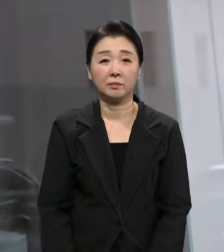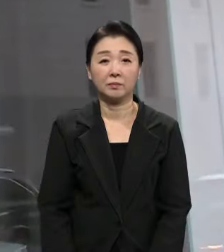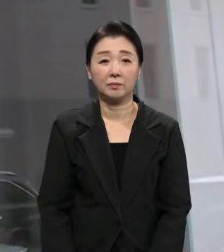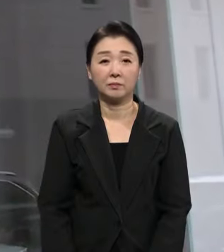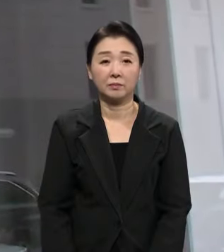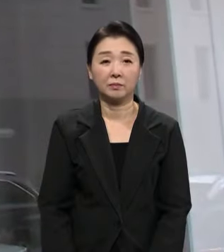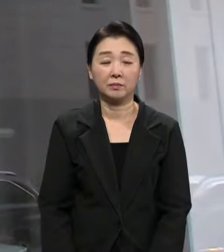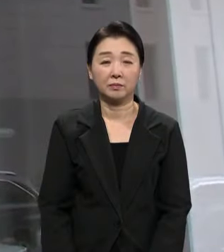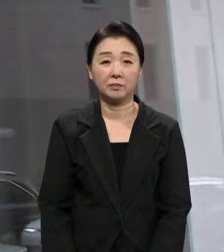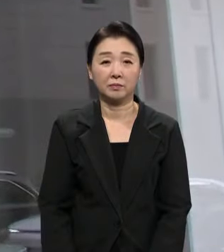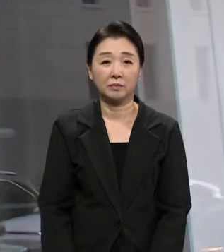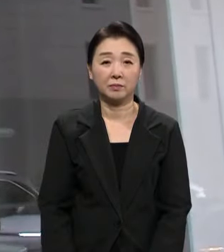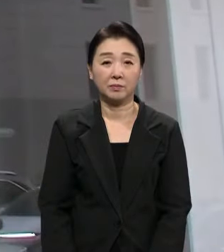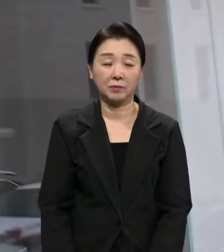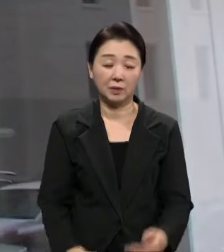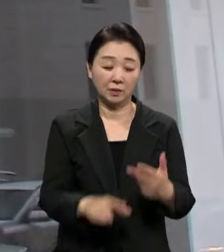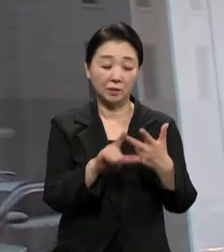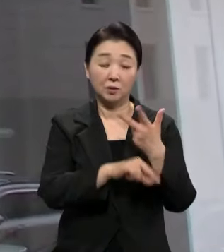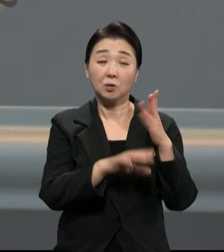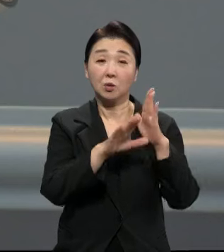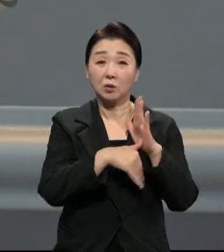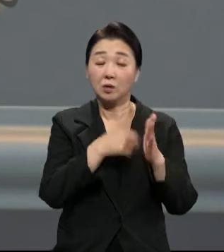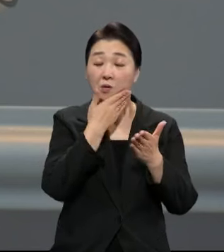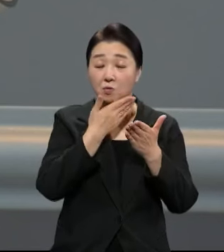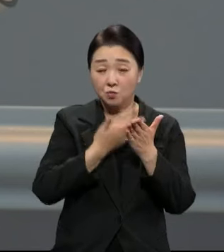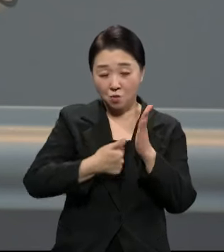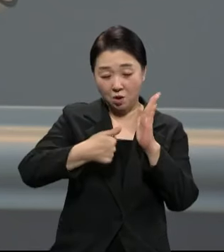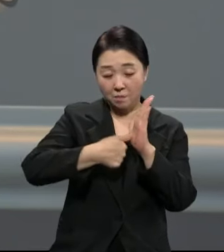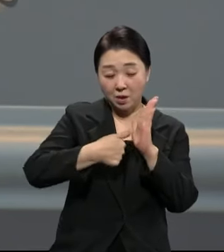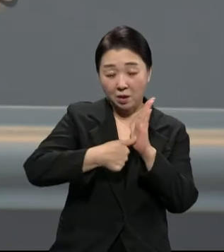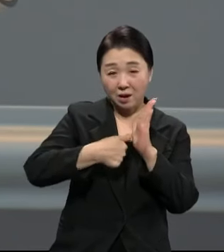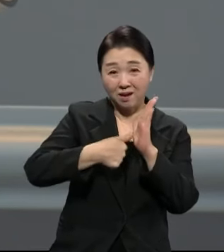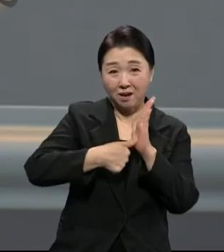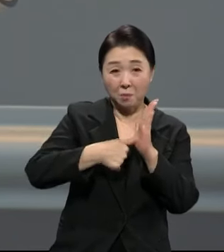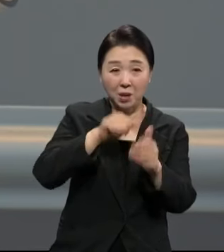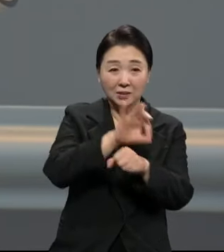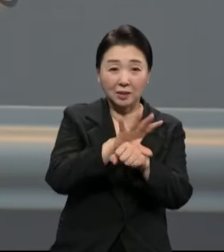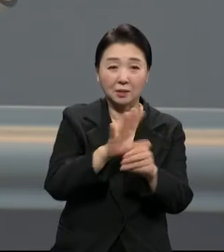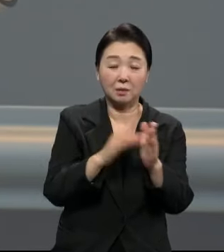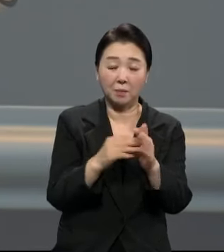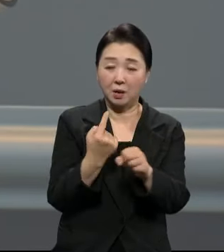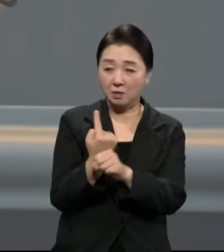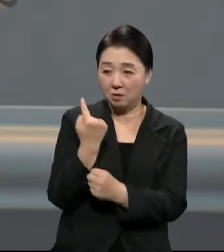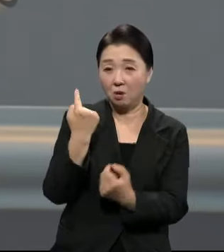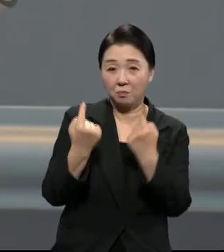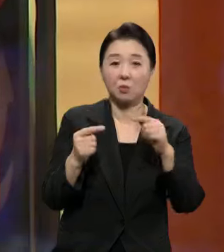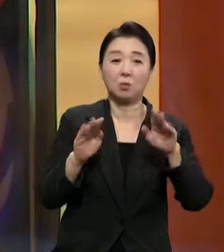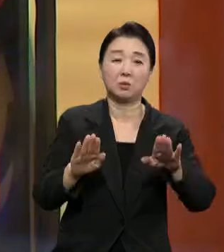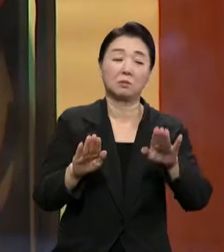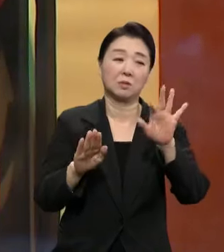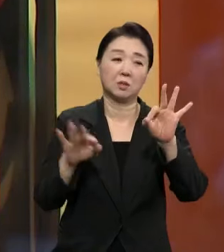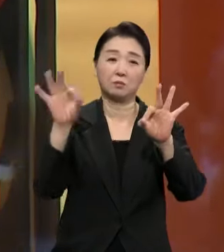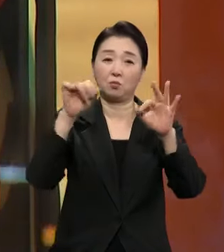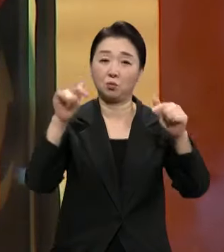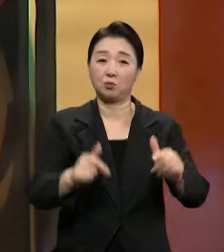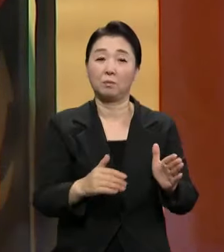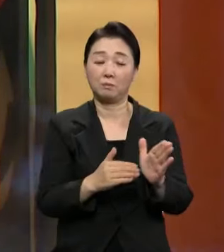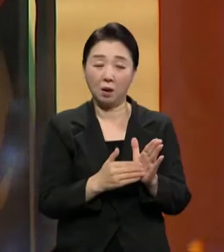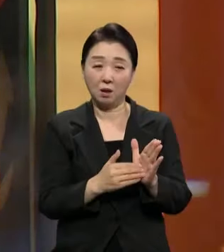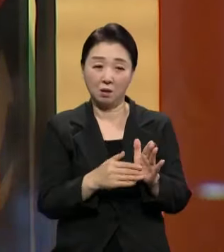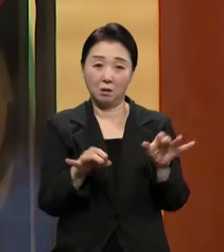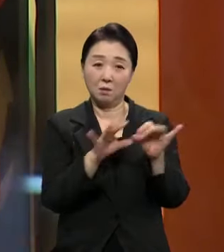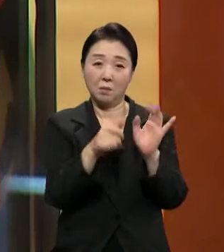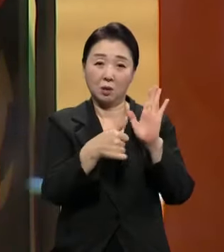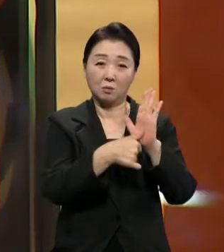지난 7월 국내 주요 백화점에서 명품을 사간 금액이 1년 전보다 10% 넘게 줄었습니다. 백화점 명품 매출이 이렇게